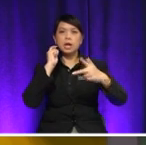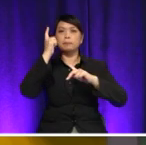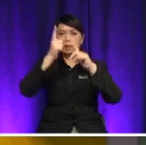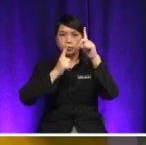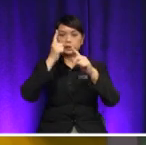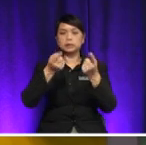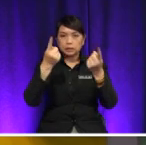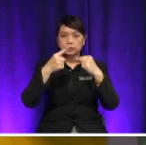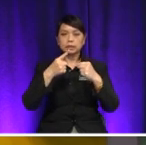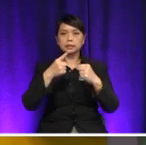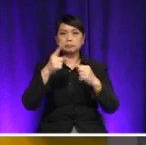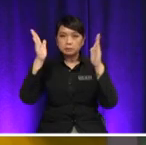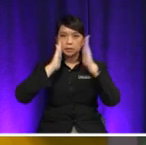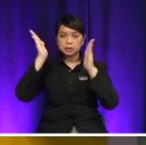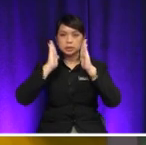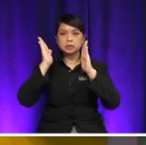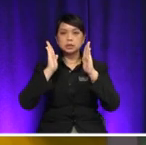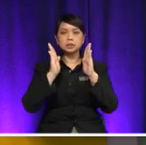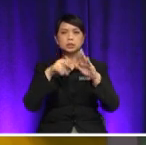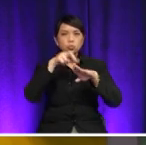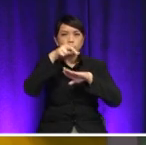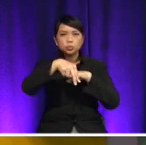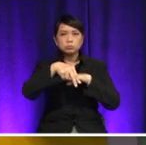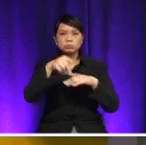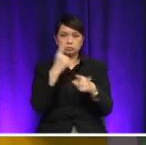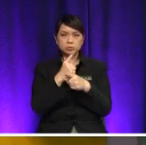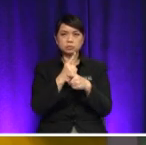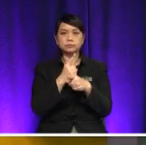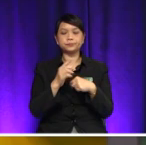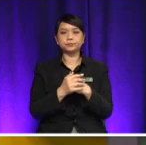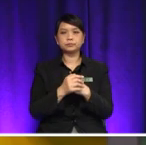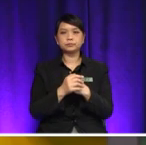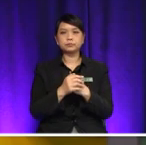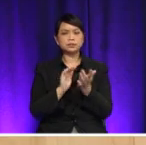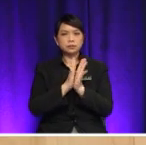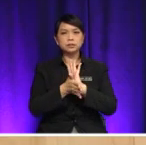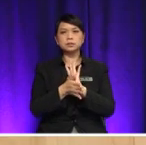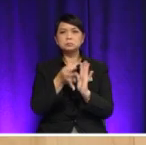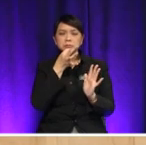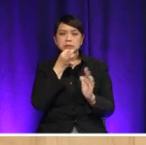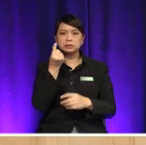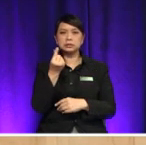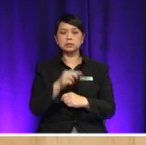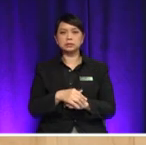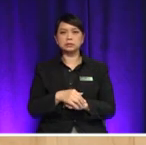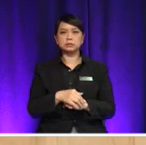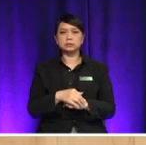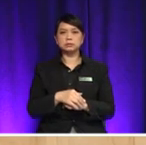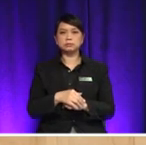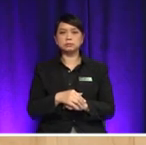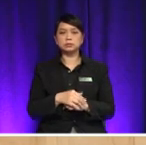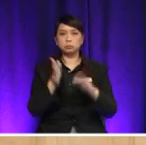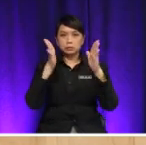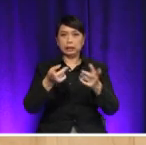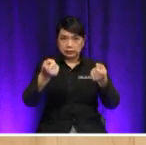kita akan meletakkan cari adalah nombo index pelancong pada tahun 2020